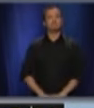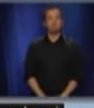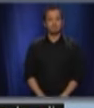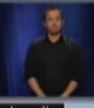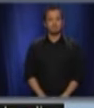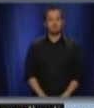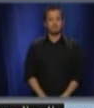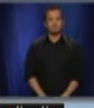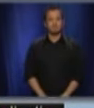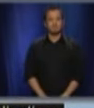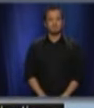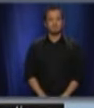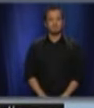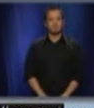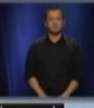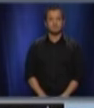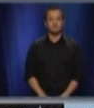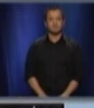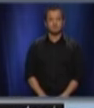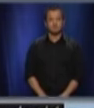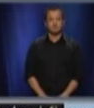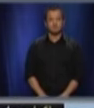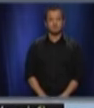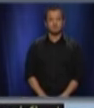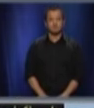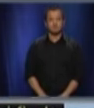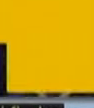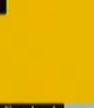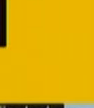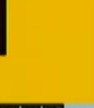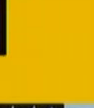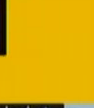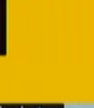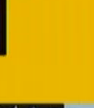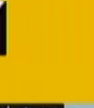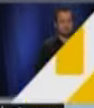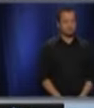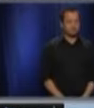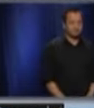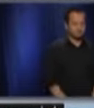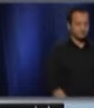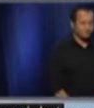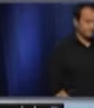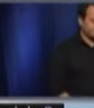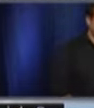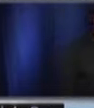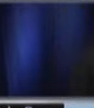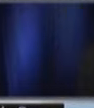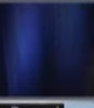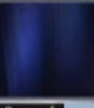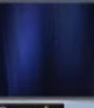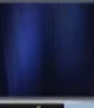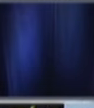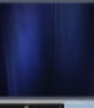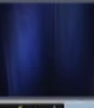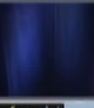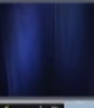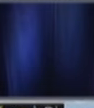Voilà pour le point de presse de la santé publique et du ministre de la Santé, Christian Dubé. Donc, directeur accompagné du directeur de la santé